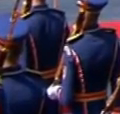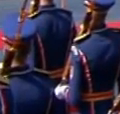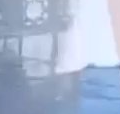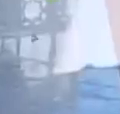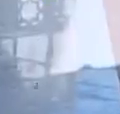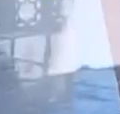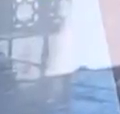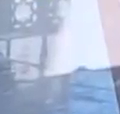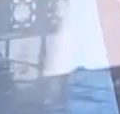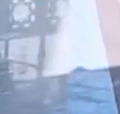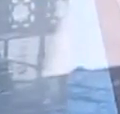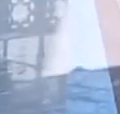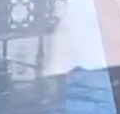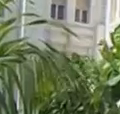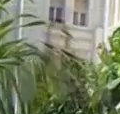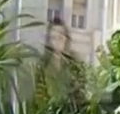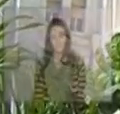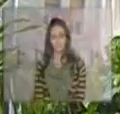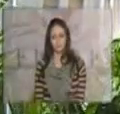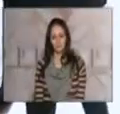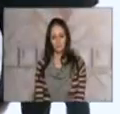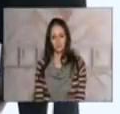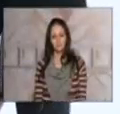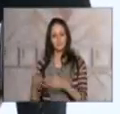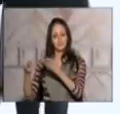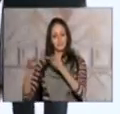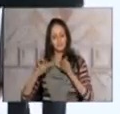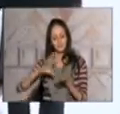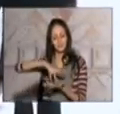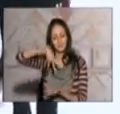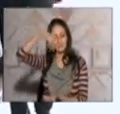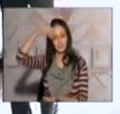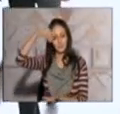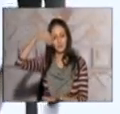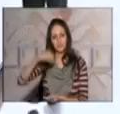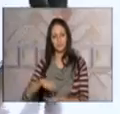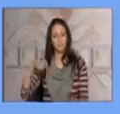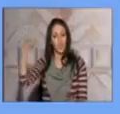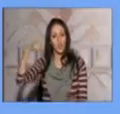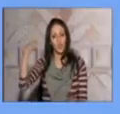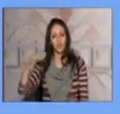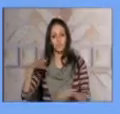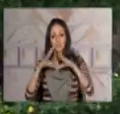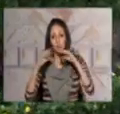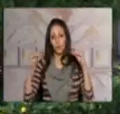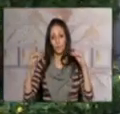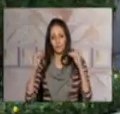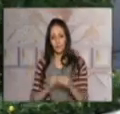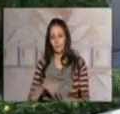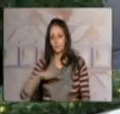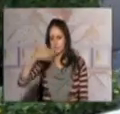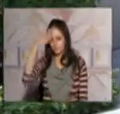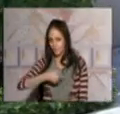استقبل السيد الرئيس عبد الفتاح السيسي بقصر الاتحادية الرئيس الروماني كلاوس يوهانس، حيث أقيمت